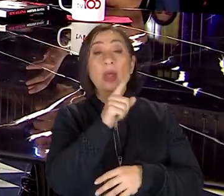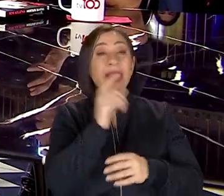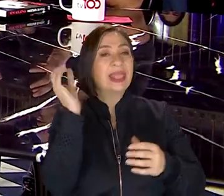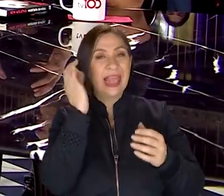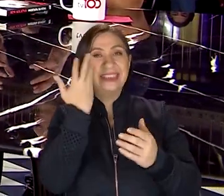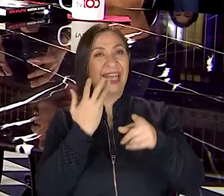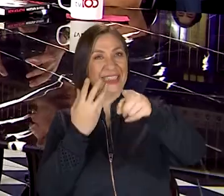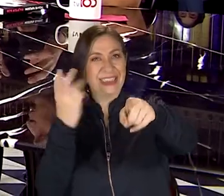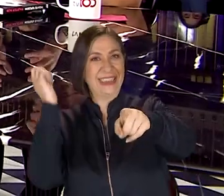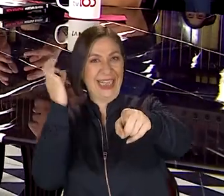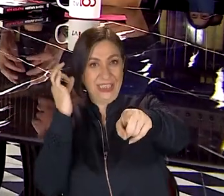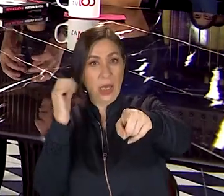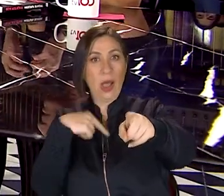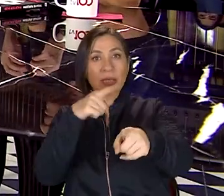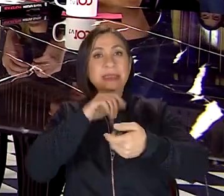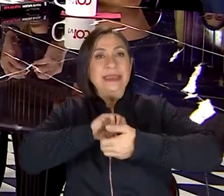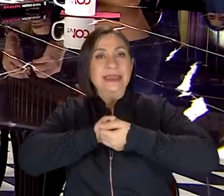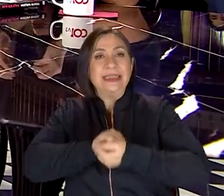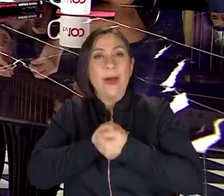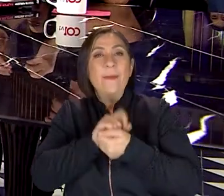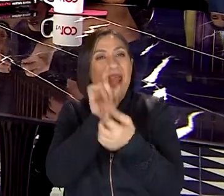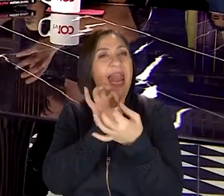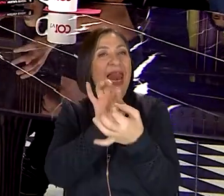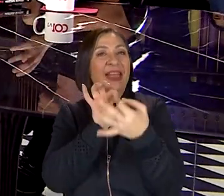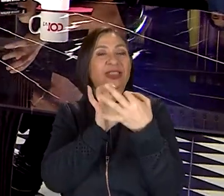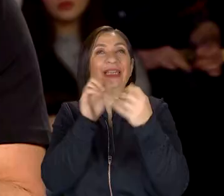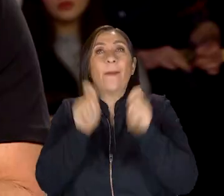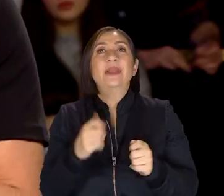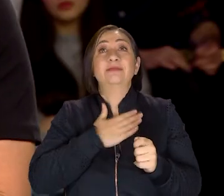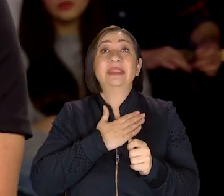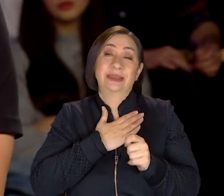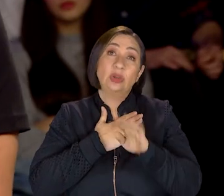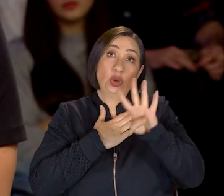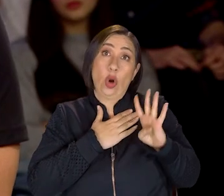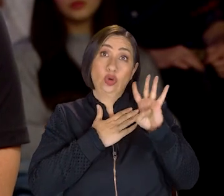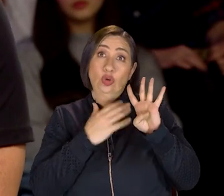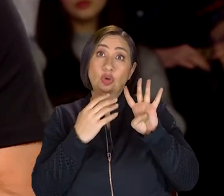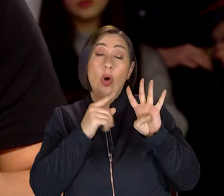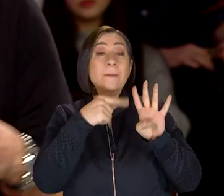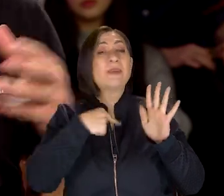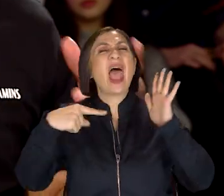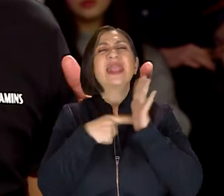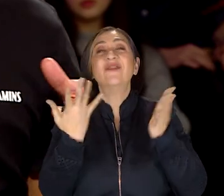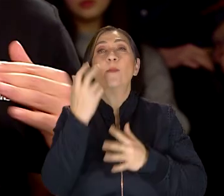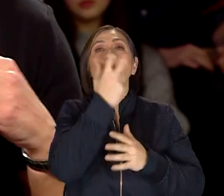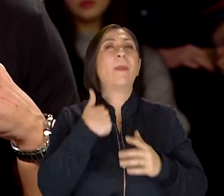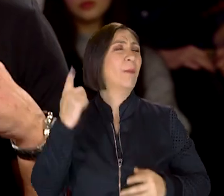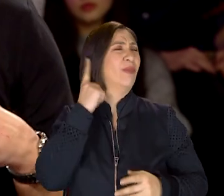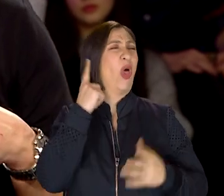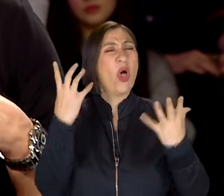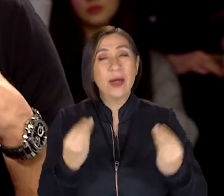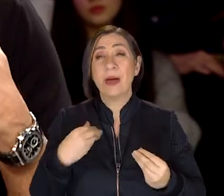dinleyiciyle çok o denli bir samimi bir ilişki geliştirdik biz. Yani amacımız müzikti. Popüler olmak değil ya